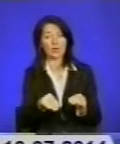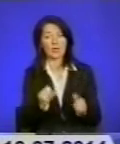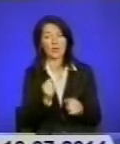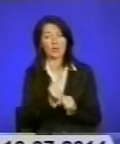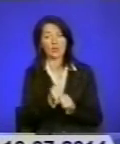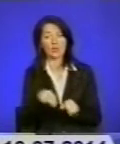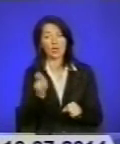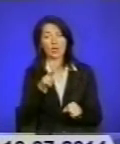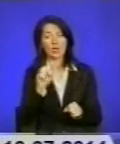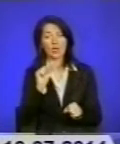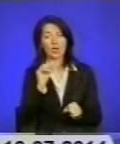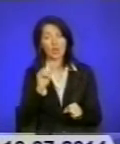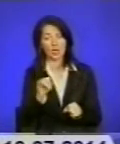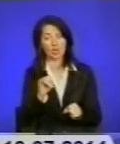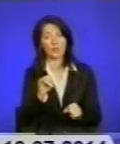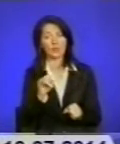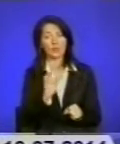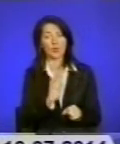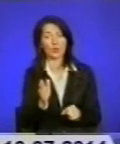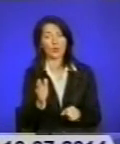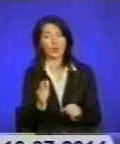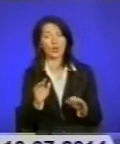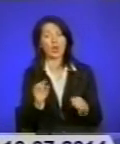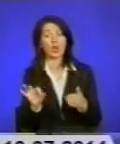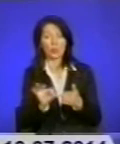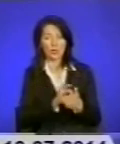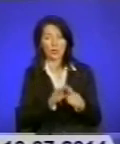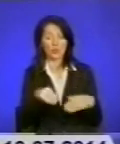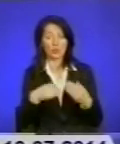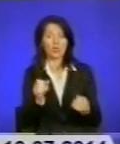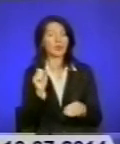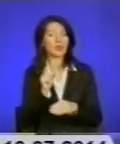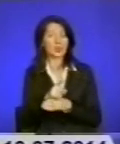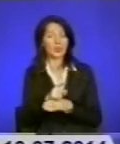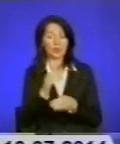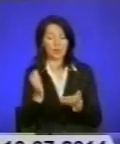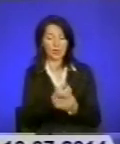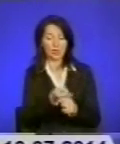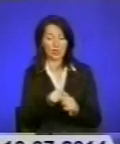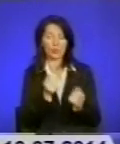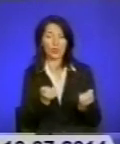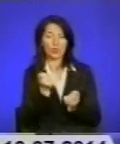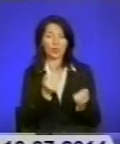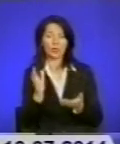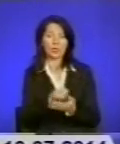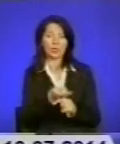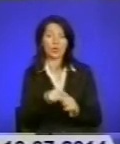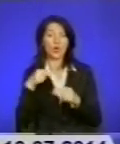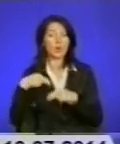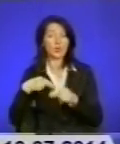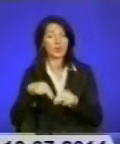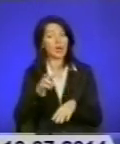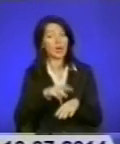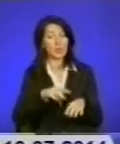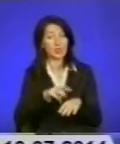працівники ДАІ, були миттєво надано вказівку знайти цей автомобіль, знайти цього працівника